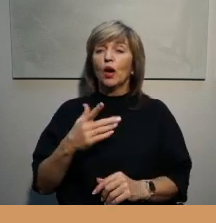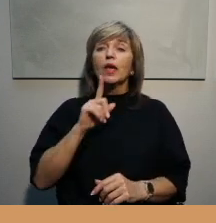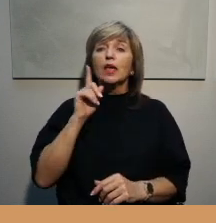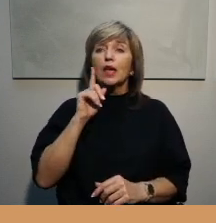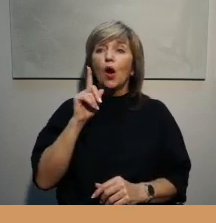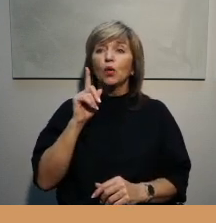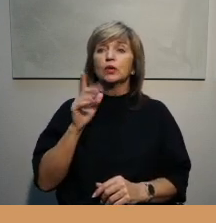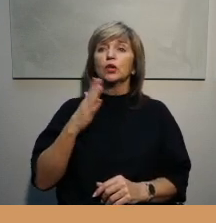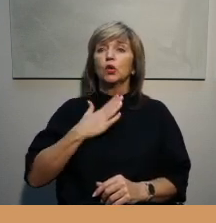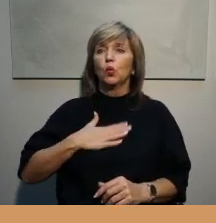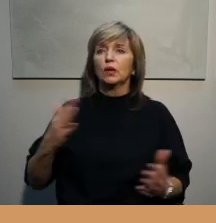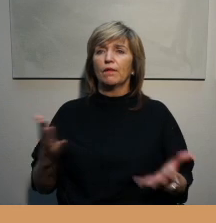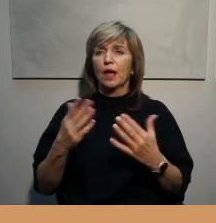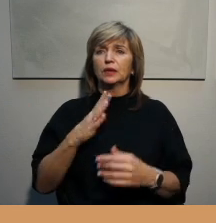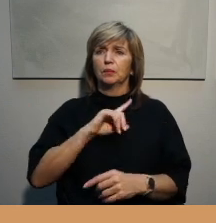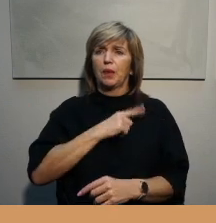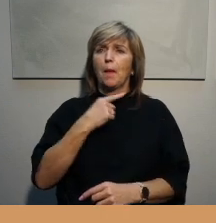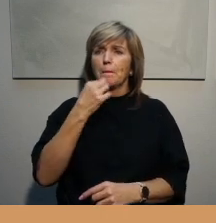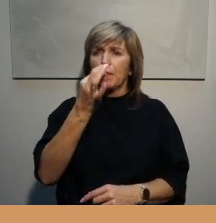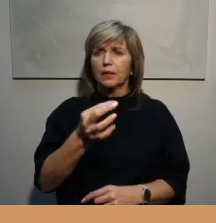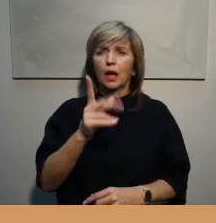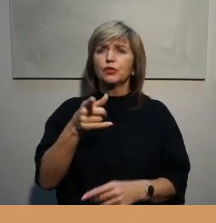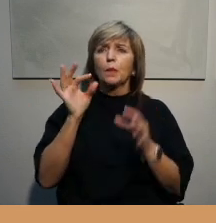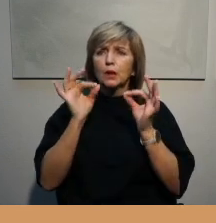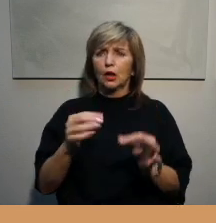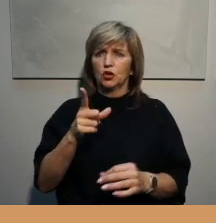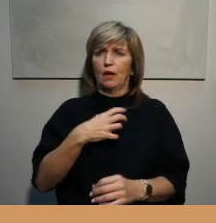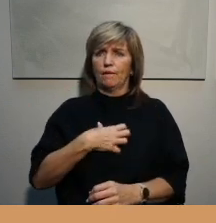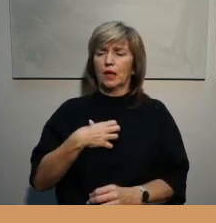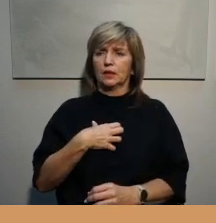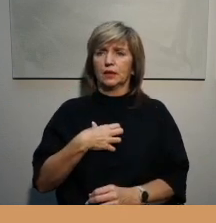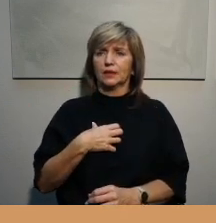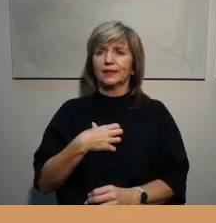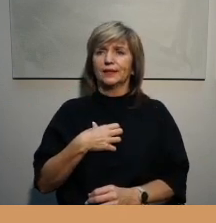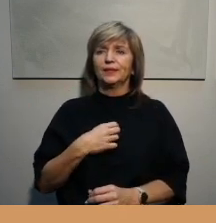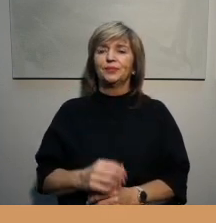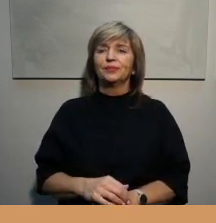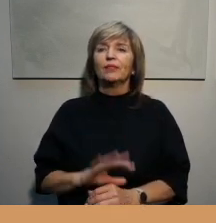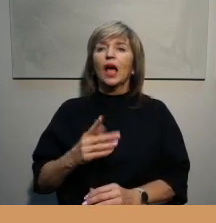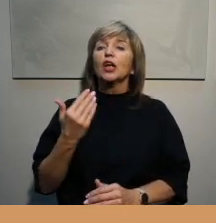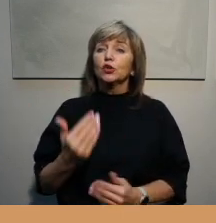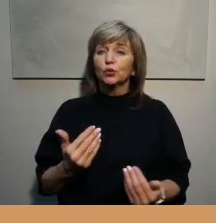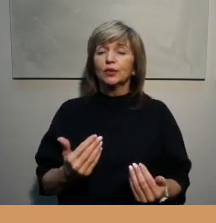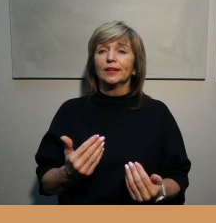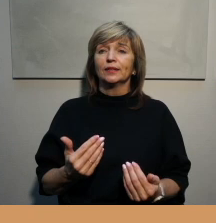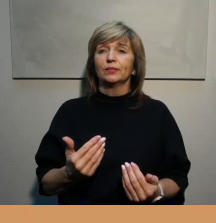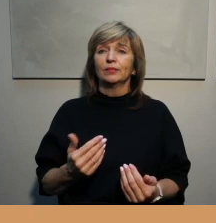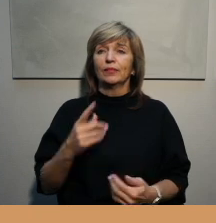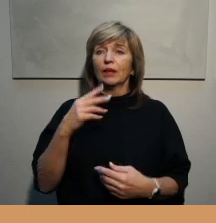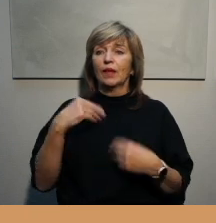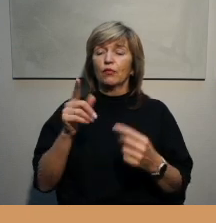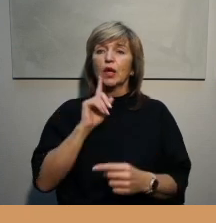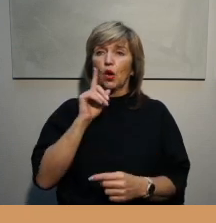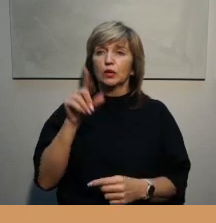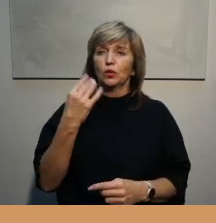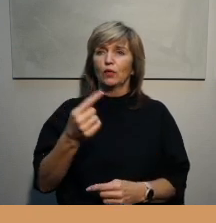jaunieši ļoti viegli spēj pateikt, kas viņiem tiešām ir nepieciešams. Arī šodien devu dažiem